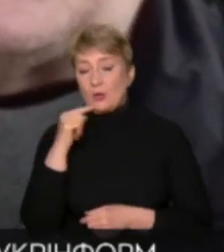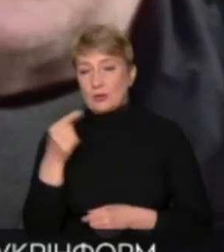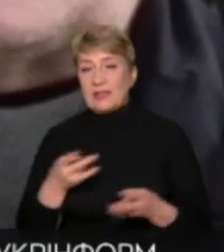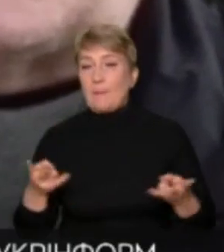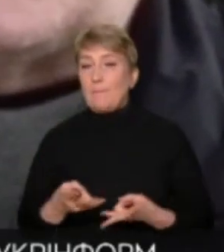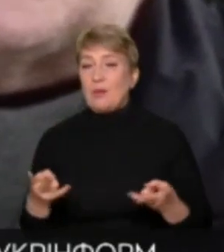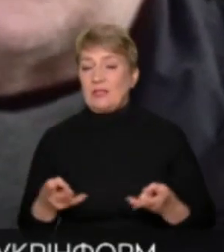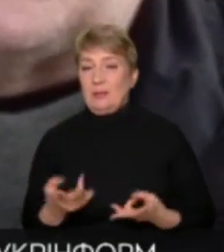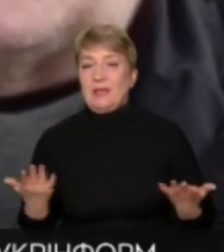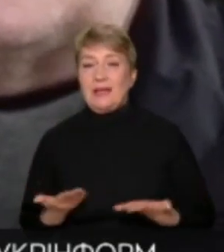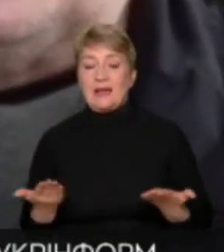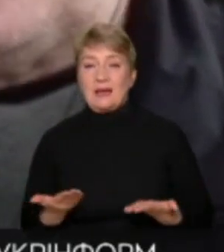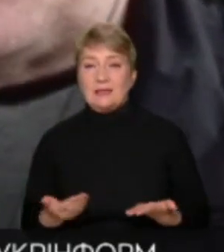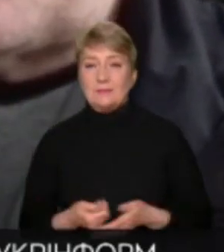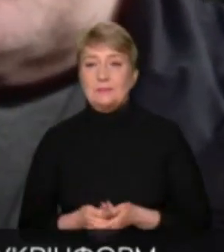потрібна